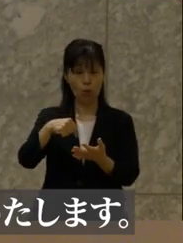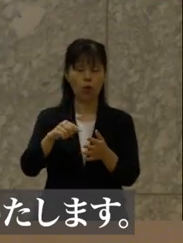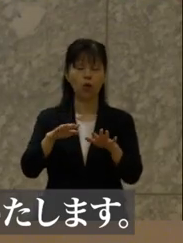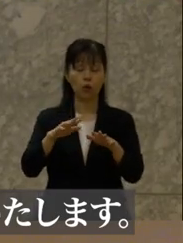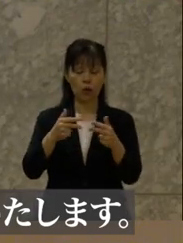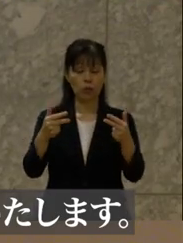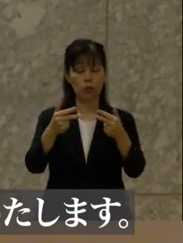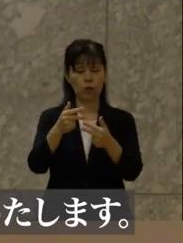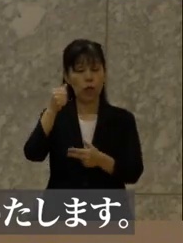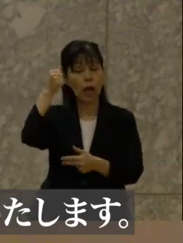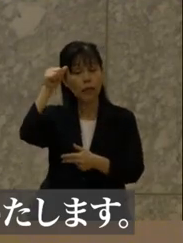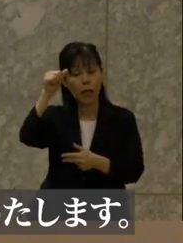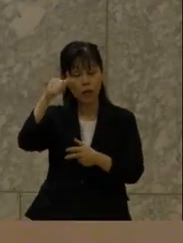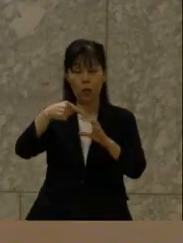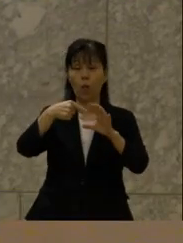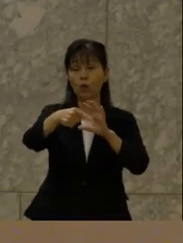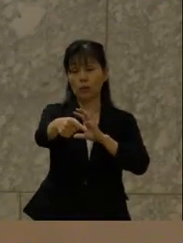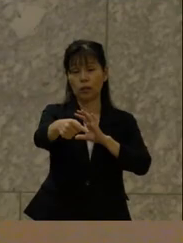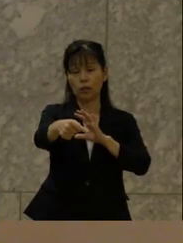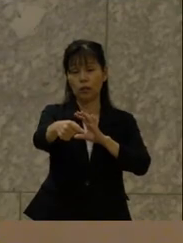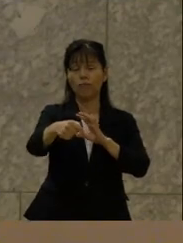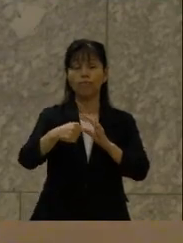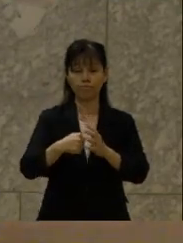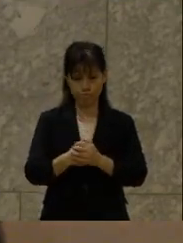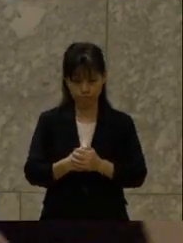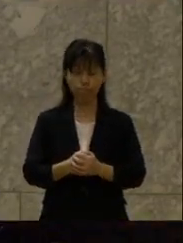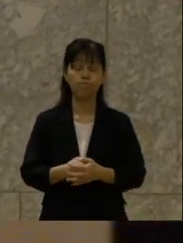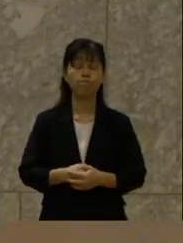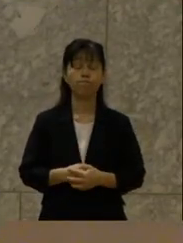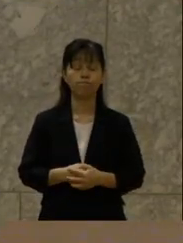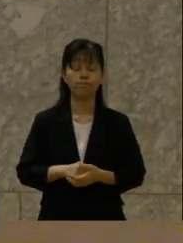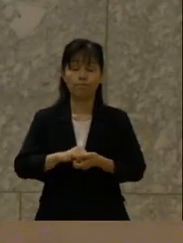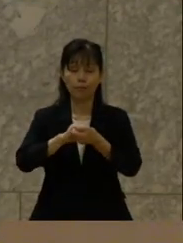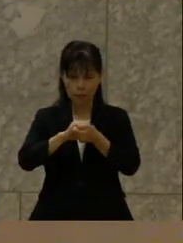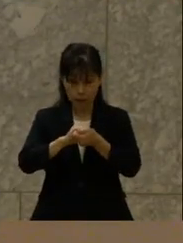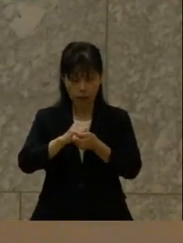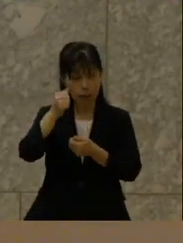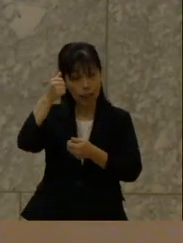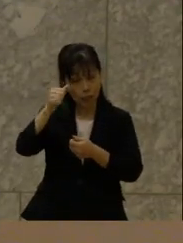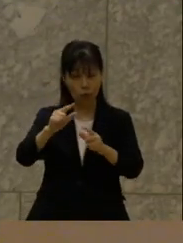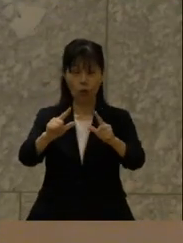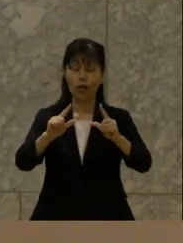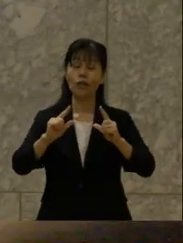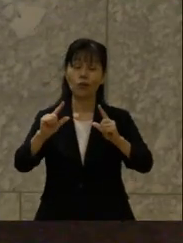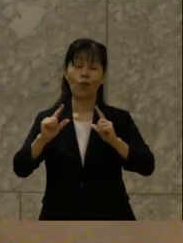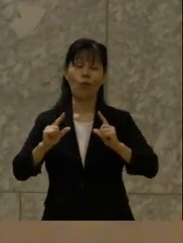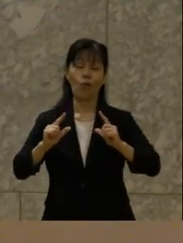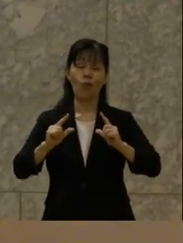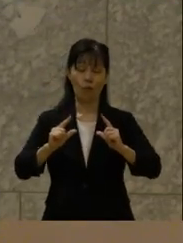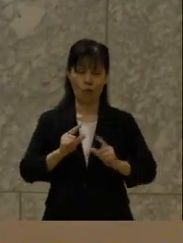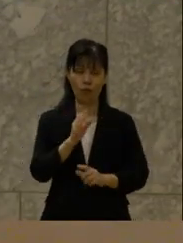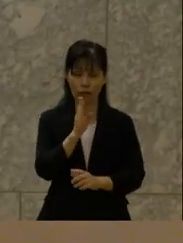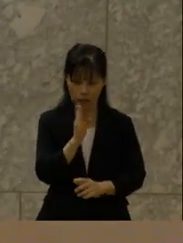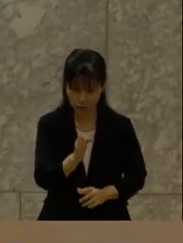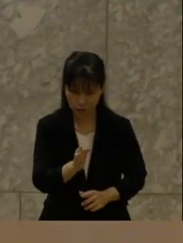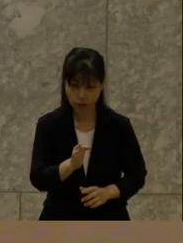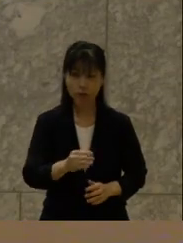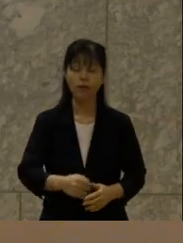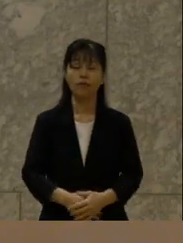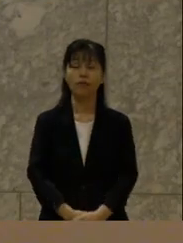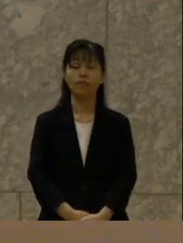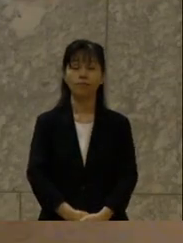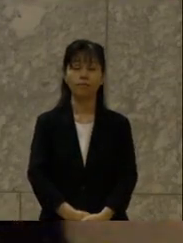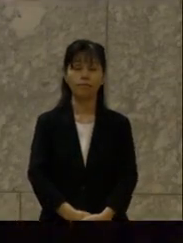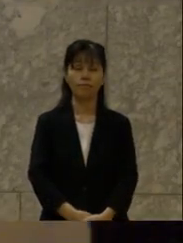アンケートをお送りいたします大変恐れ入りますがぜひこの後ご回答いただけますと幸いです